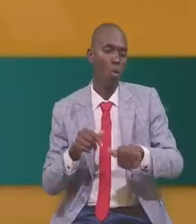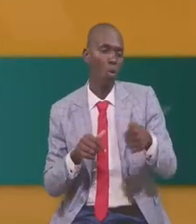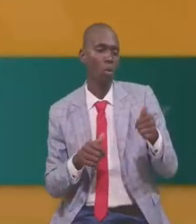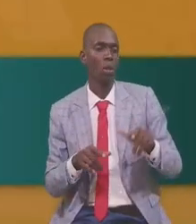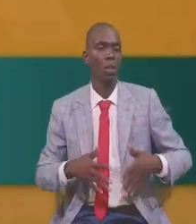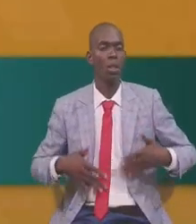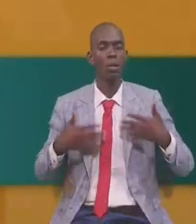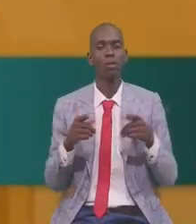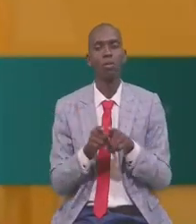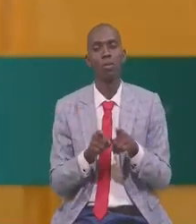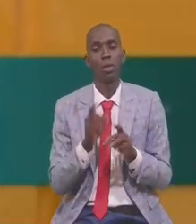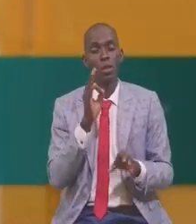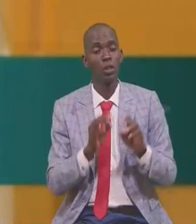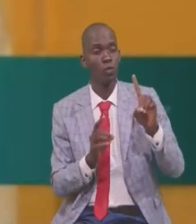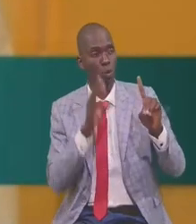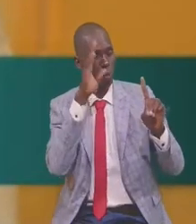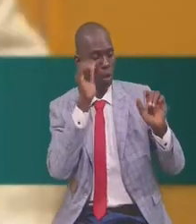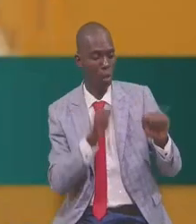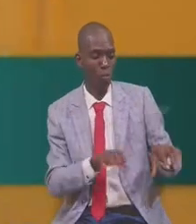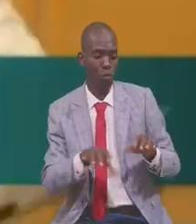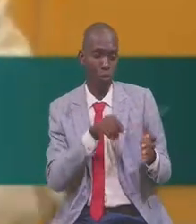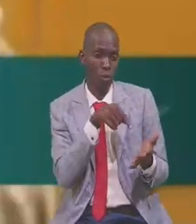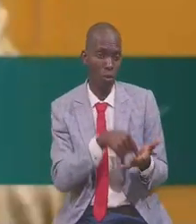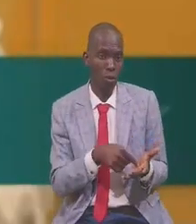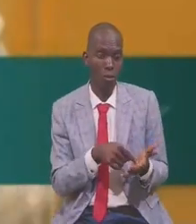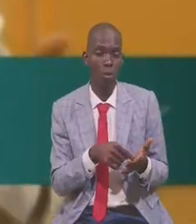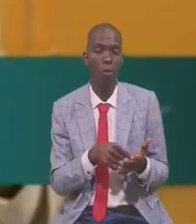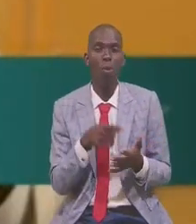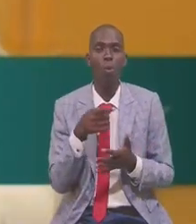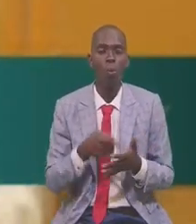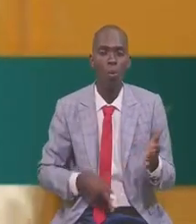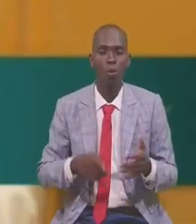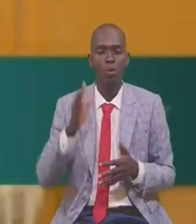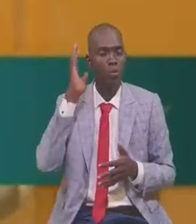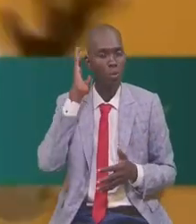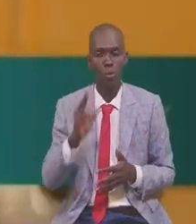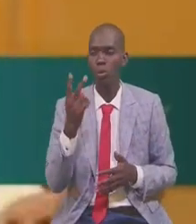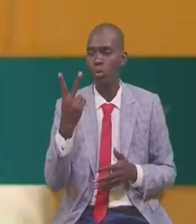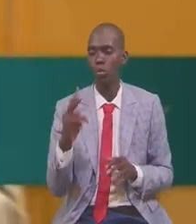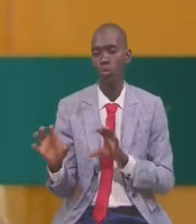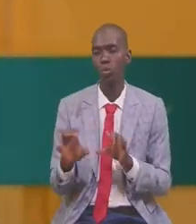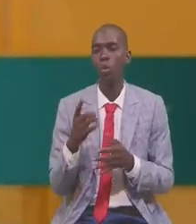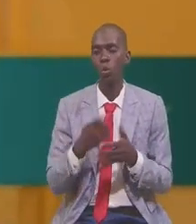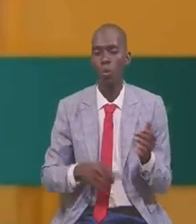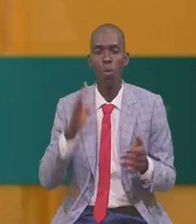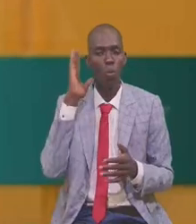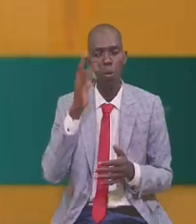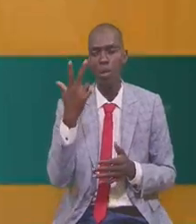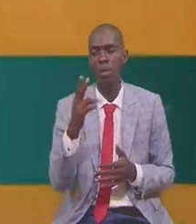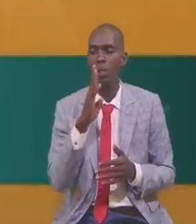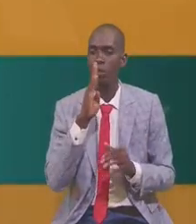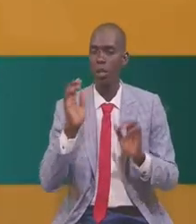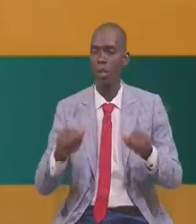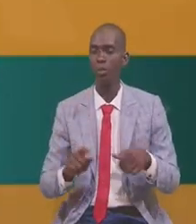un homme pouvait le faire, qu'est-ce que 2 peuvent faire et qu'est-ce que 3 peuvent faire? Si